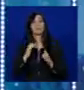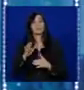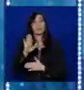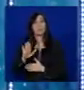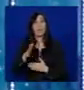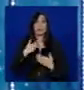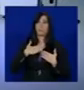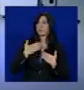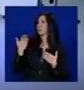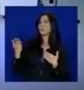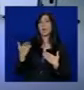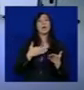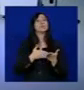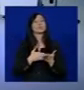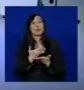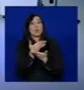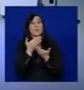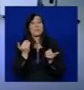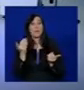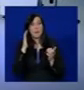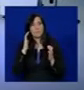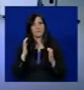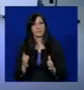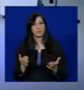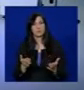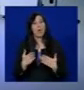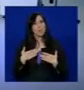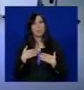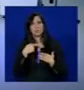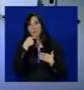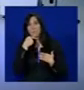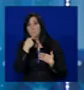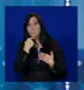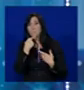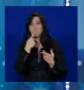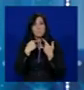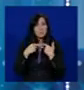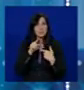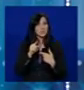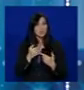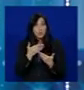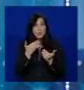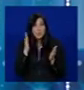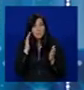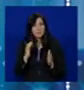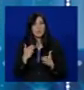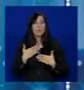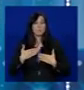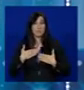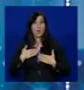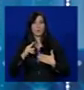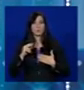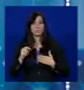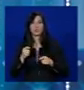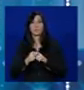на нас или на тях, а защо няма правителство. Добре. Нас ни питат защо няма правителство. Ясно, разбирам. И ние от ДПС ще